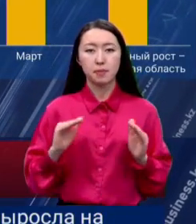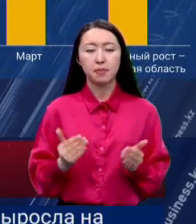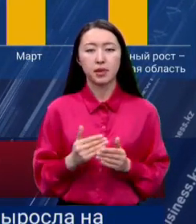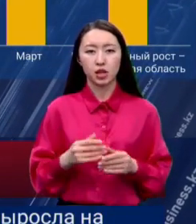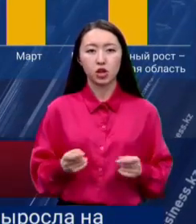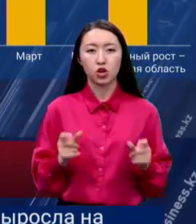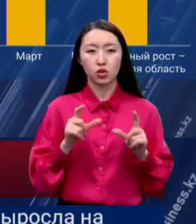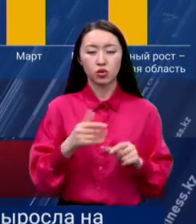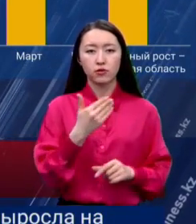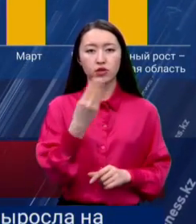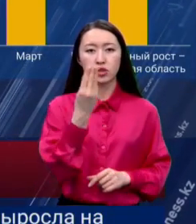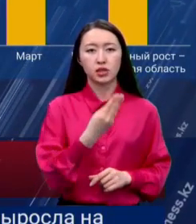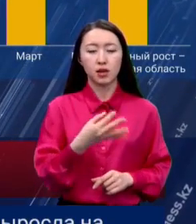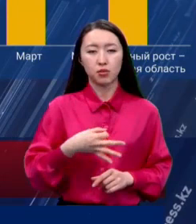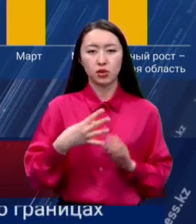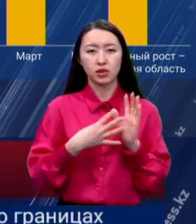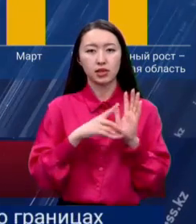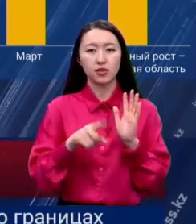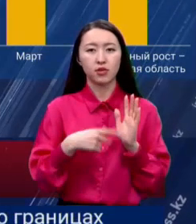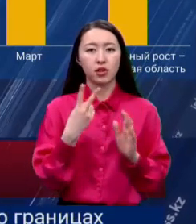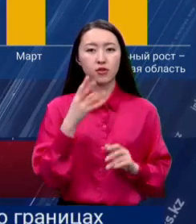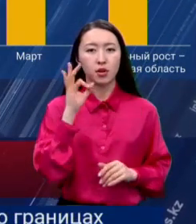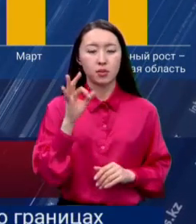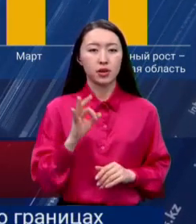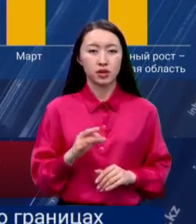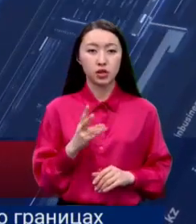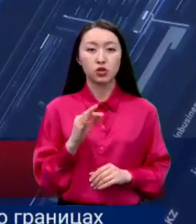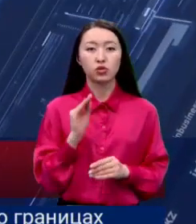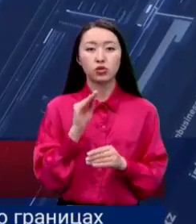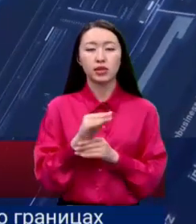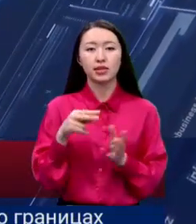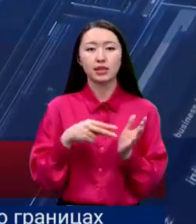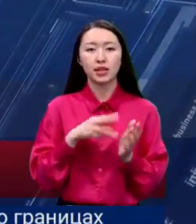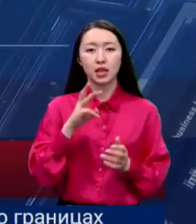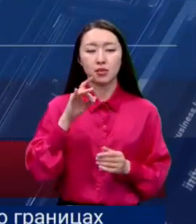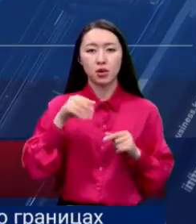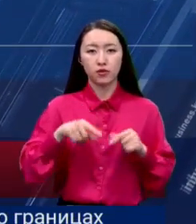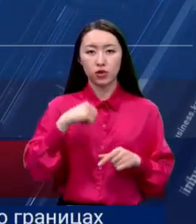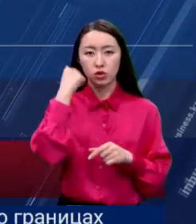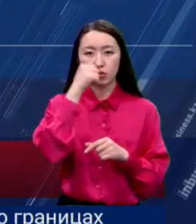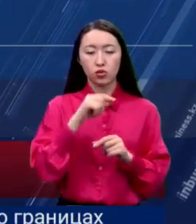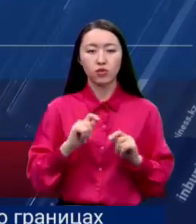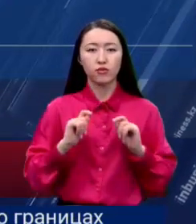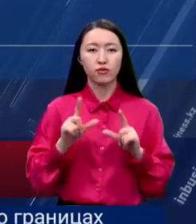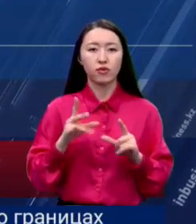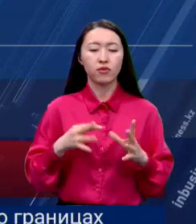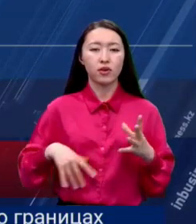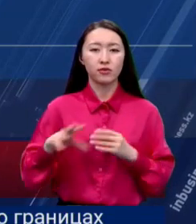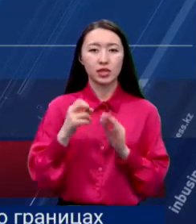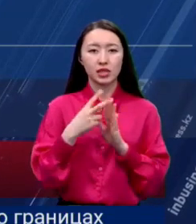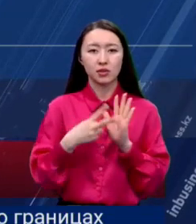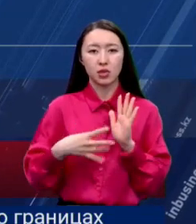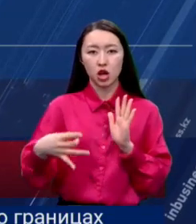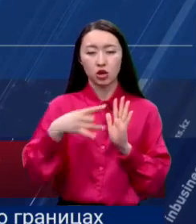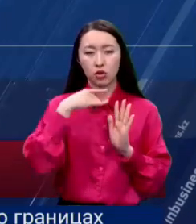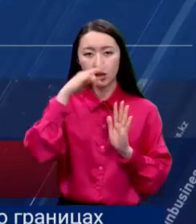в Западно-Казахстанской области – 9,2%. Ну и, к слову, цены в марте текущего года выросли во всех 17 регионах